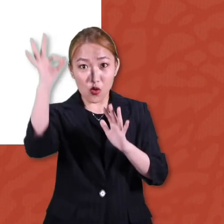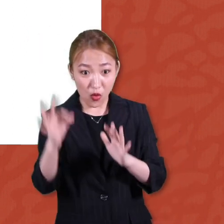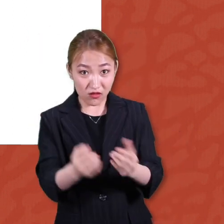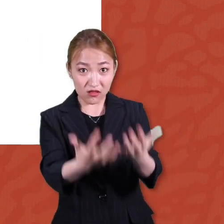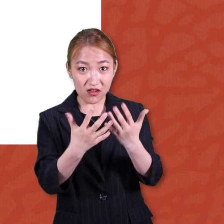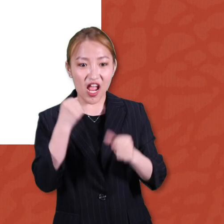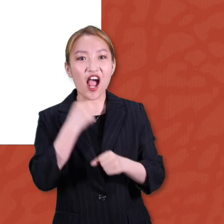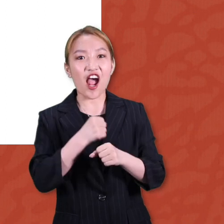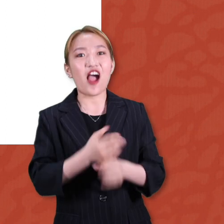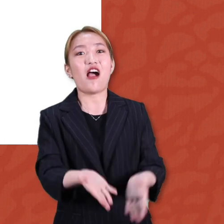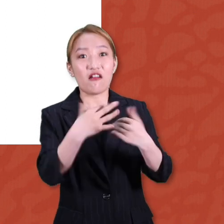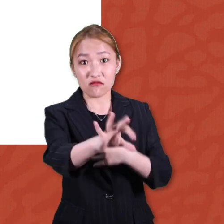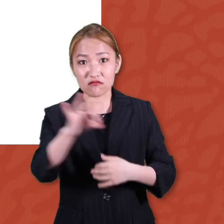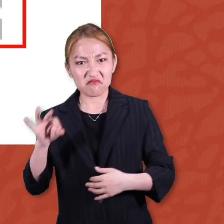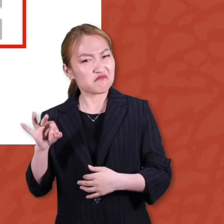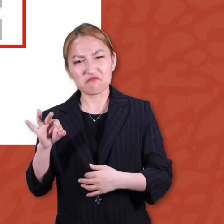олгодоггүй.